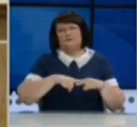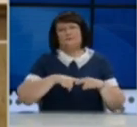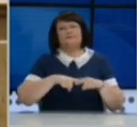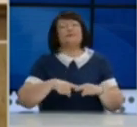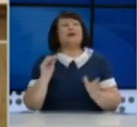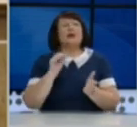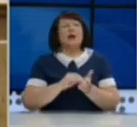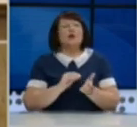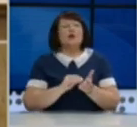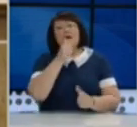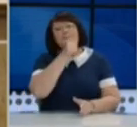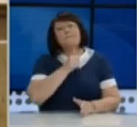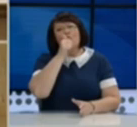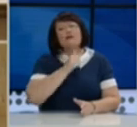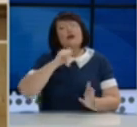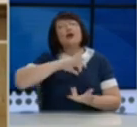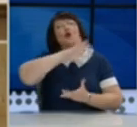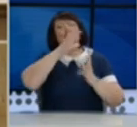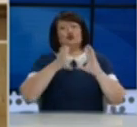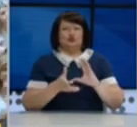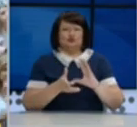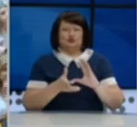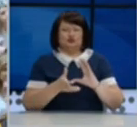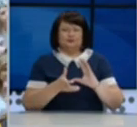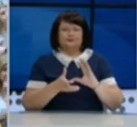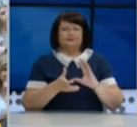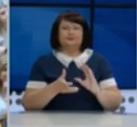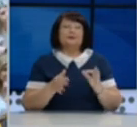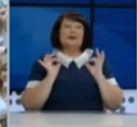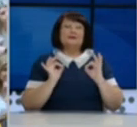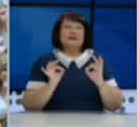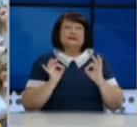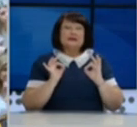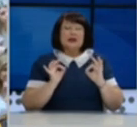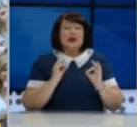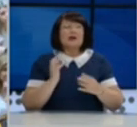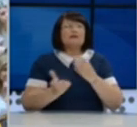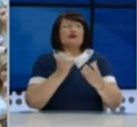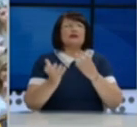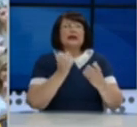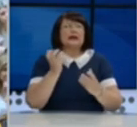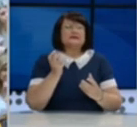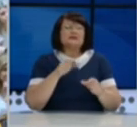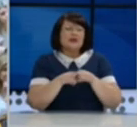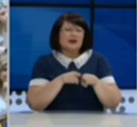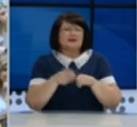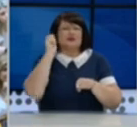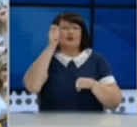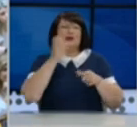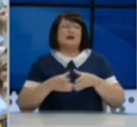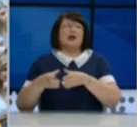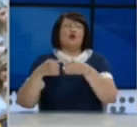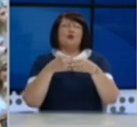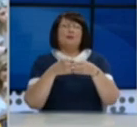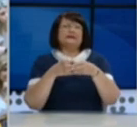ταλανίζει και δοκιμάζει ολόκληρο τον πλανήτη. Αυτονόητο ότι οι φωτιές δεν έχουν κομματικό χρώμα. Έτσι,